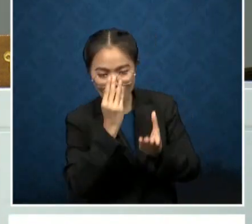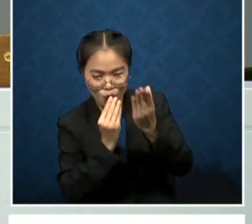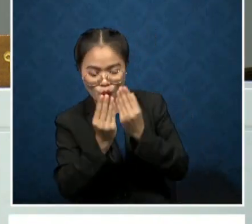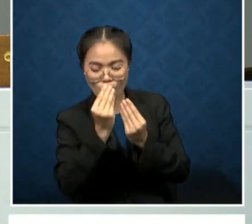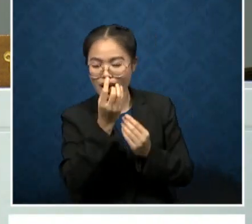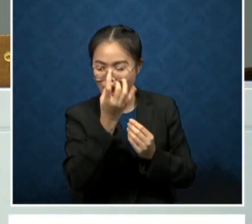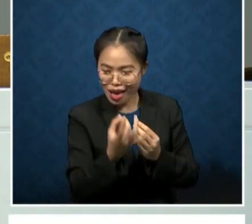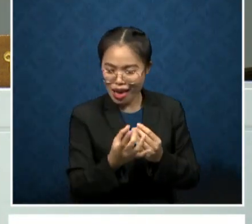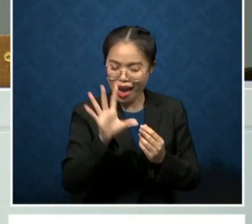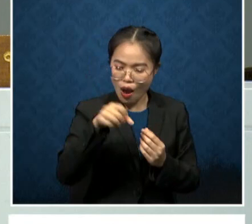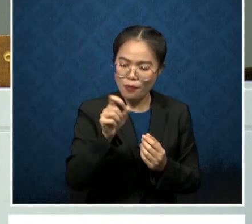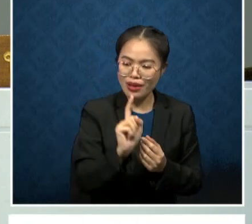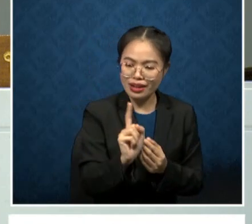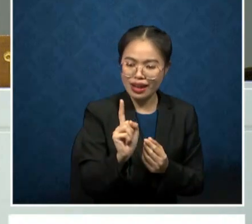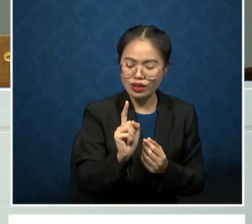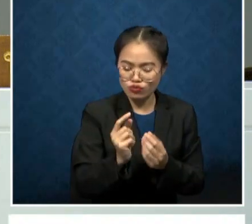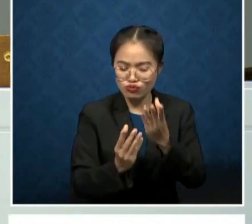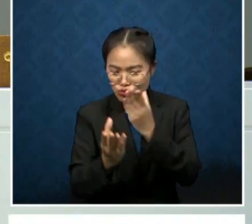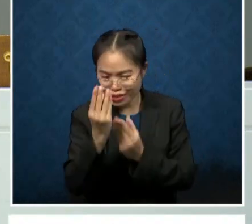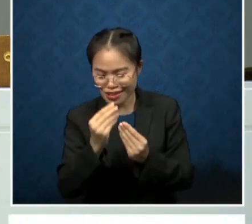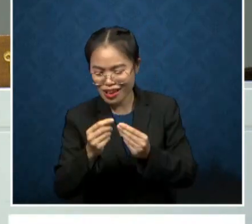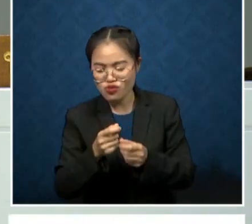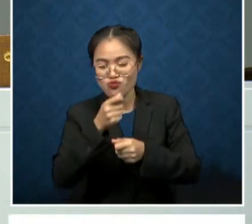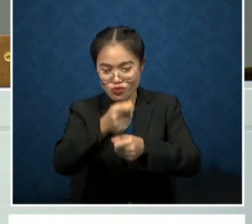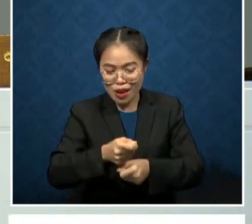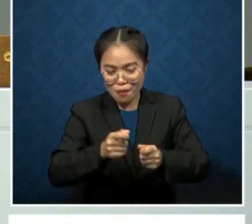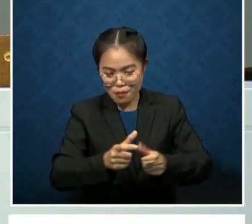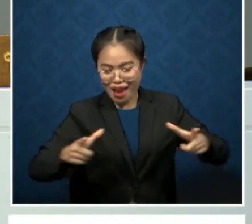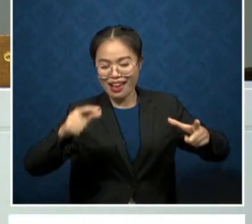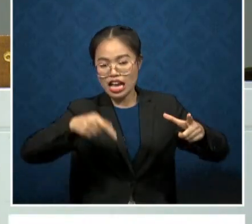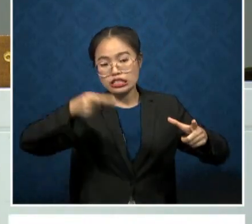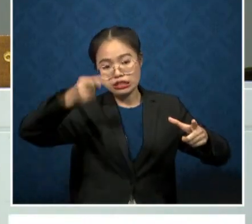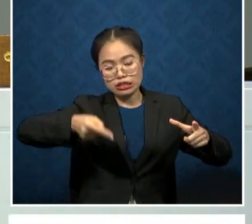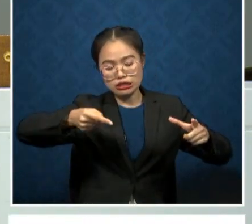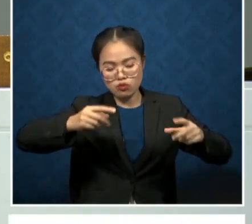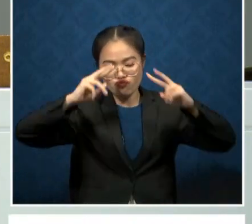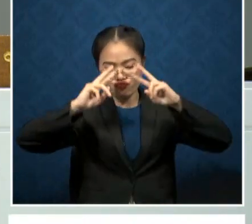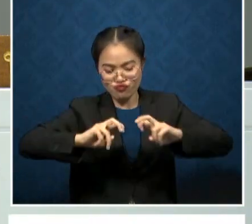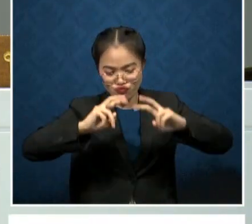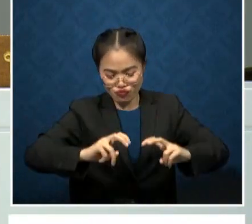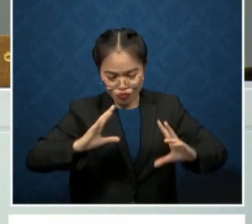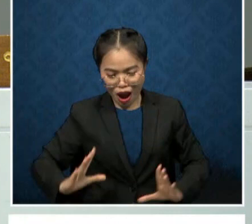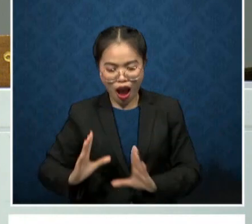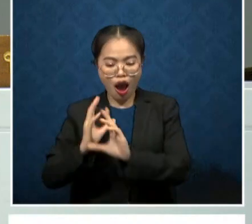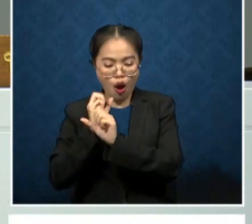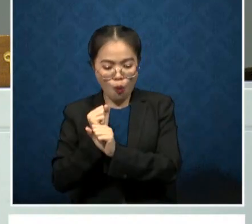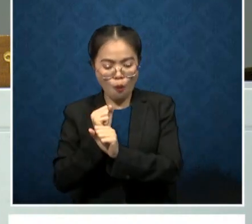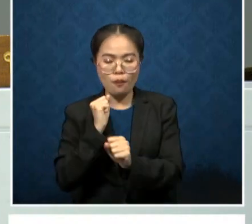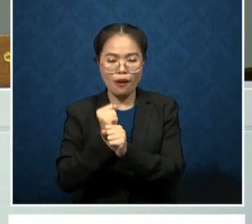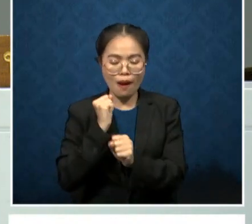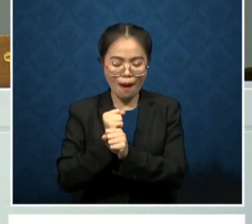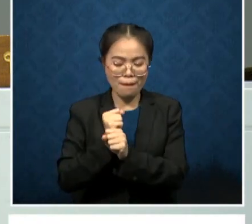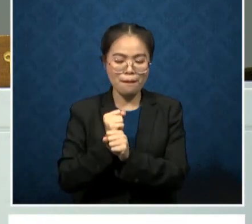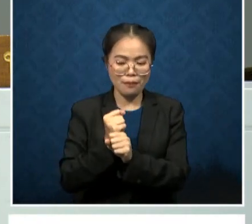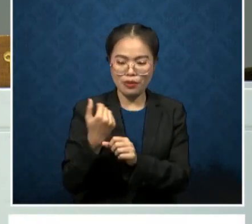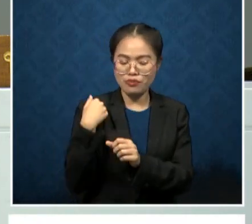นะครับศึกษาจากสิ่งเขาทำอยู่ศึกษาจากแปลงใหญ่จริงในพื้นที่แล้วนำมาสรุปว่าเขาทำเบี่ยงเบนไปอย่างไรบ้างหลังจากนั้น